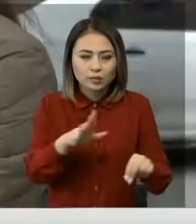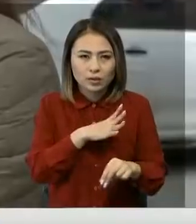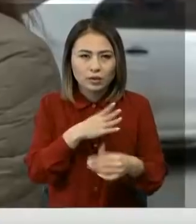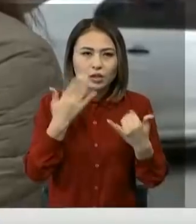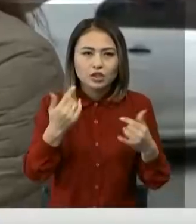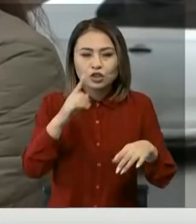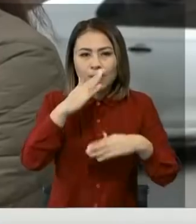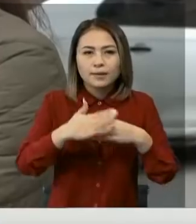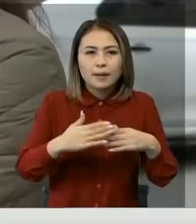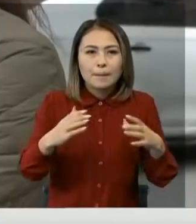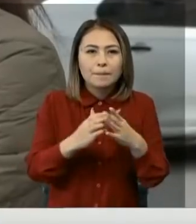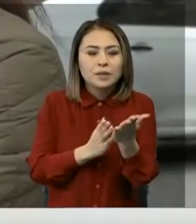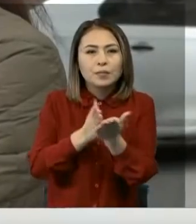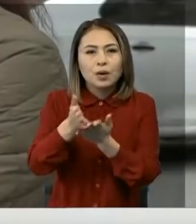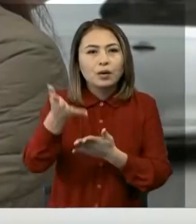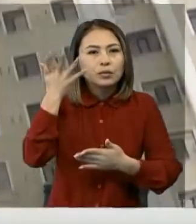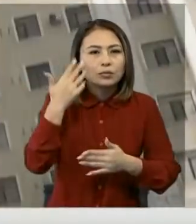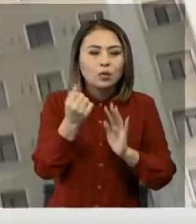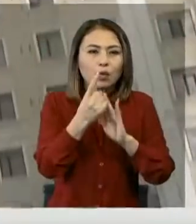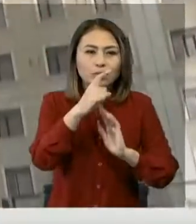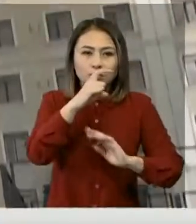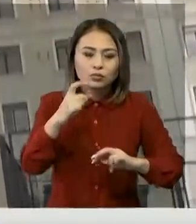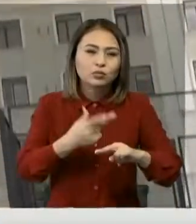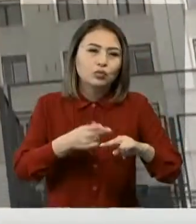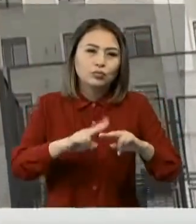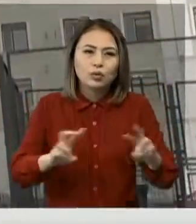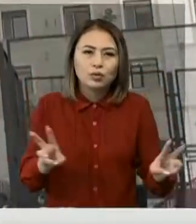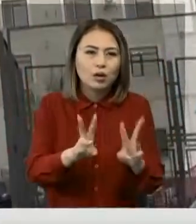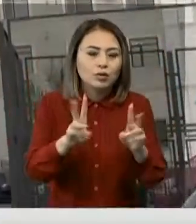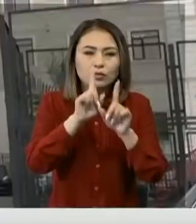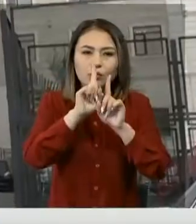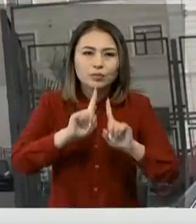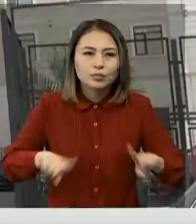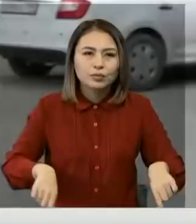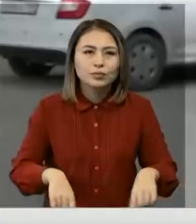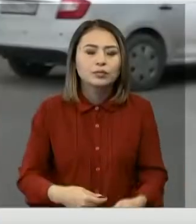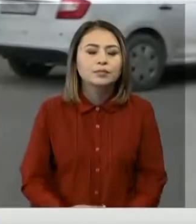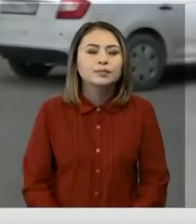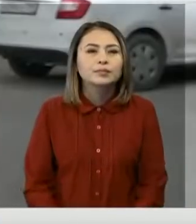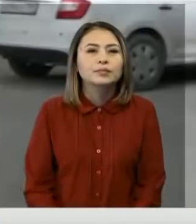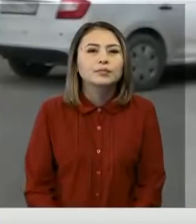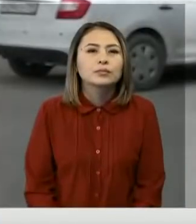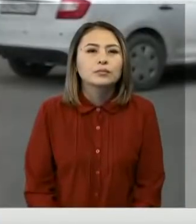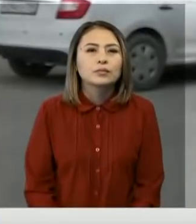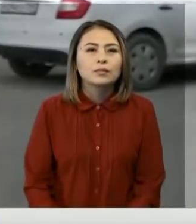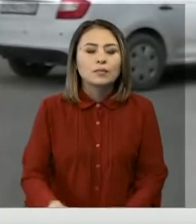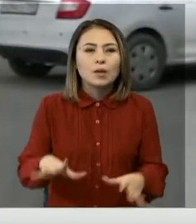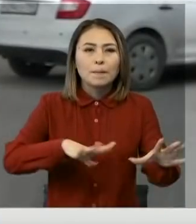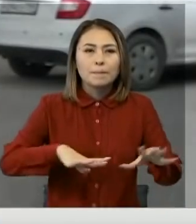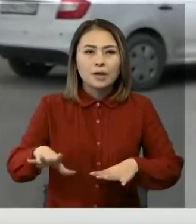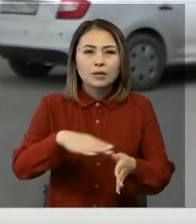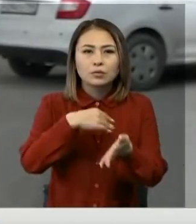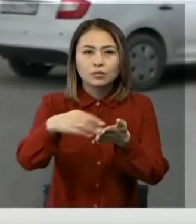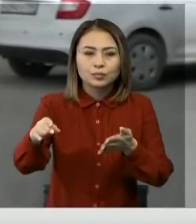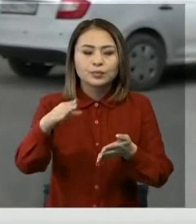жақындағана компанияға барған тұрғындарда үй 11 қабатты болғандықтан көгілдір отын болмайды деп қайтарған. Базардың плитасын алғасын ол тоқты